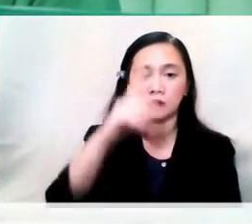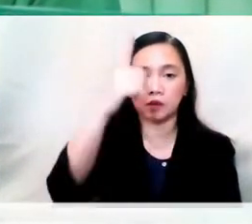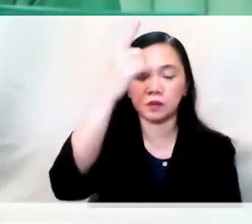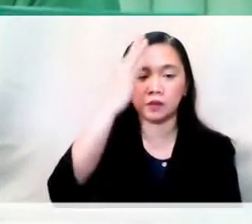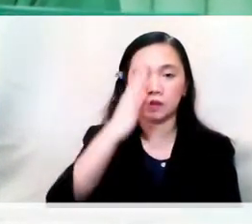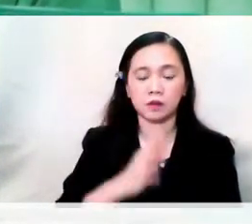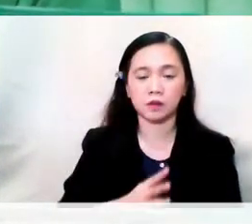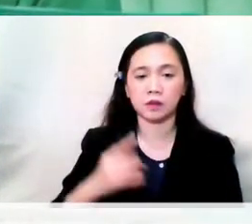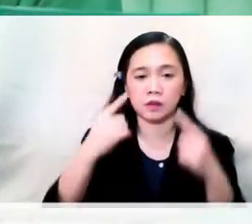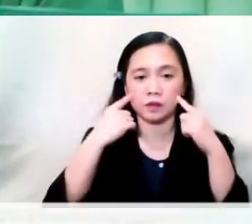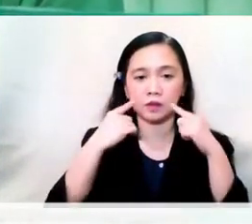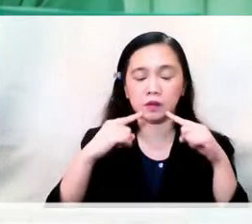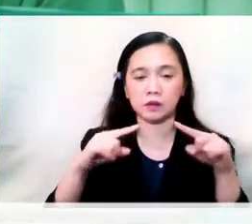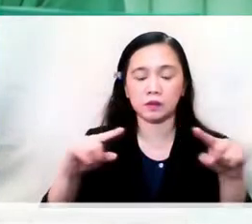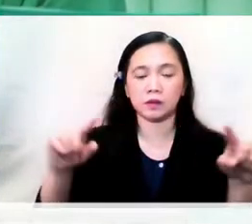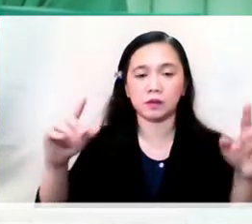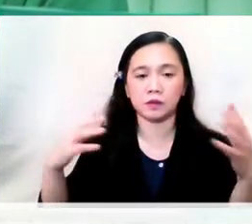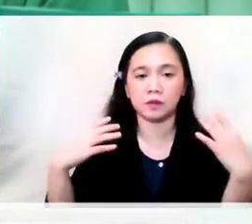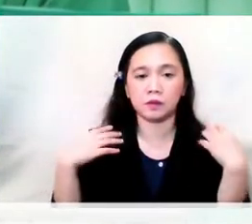ang lakas loob.